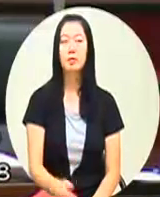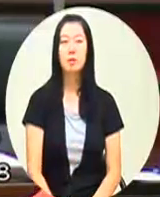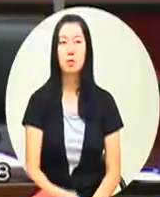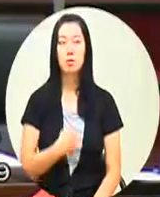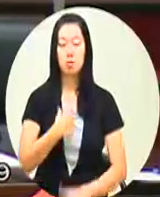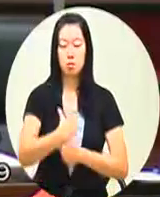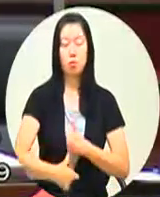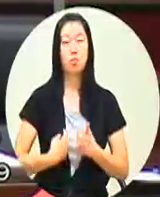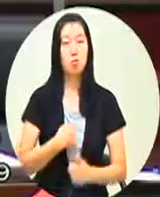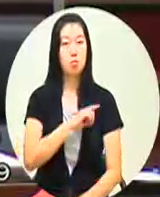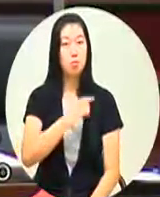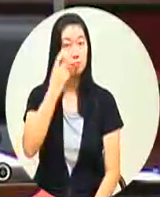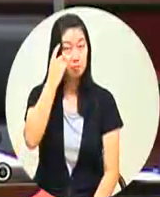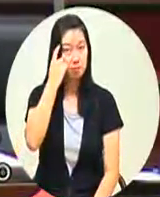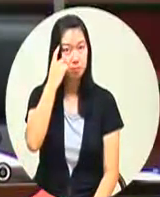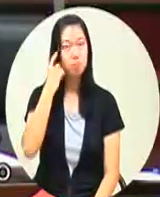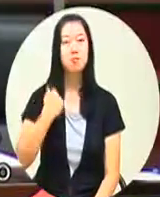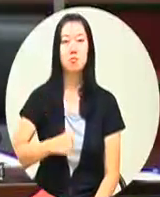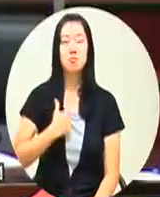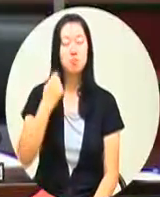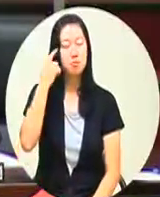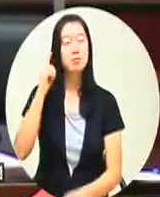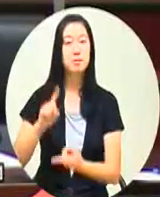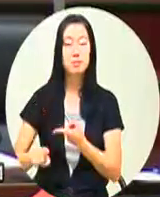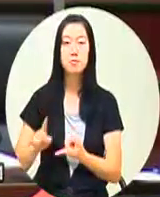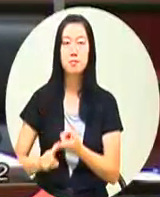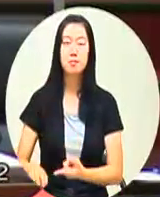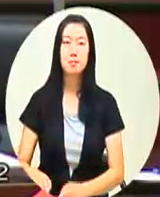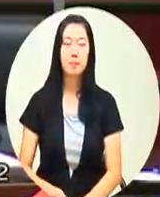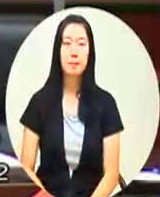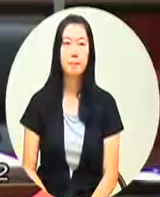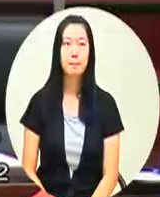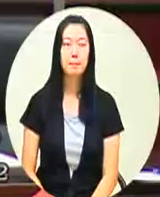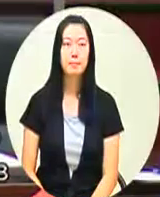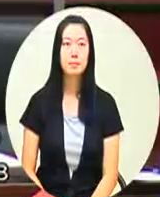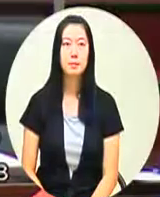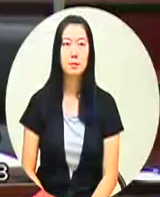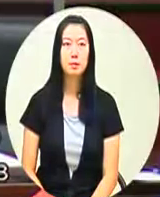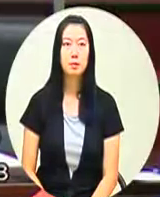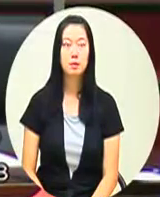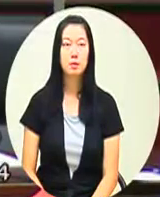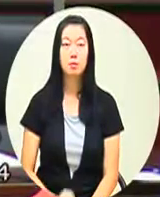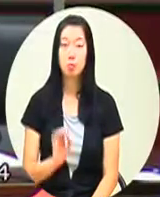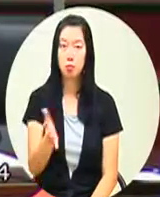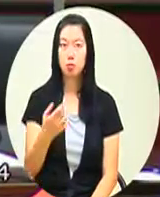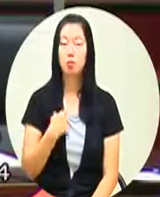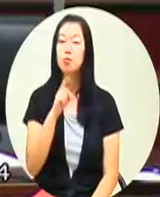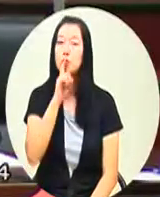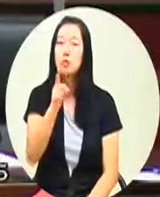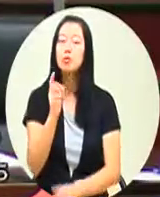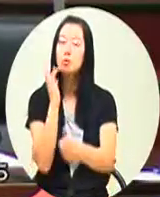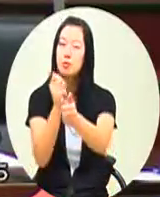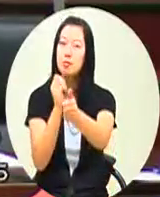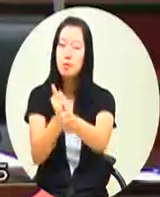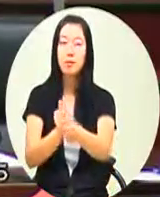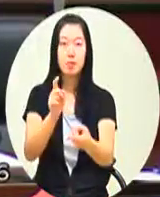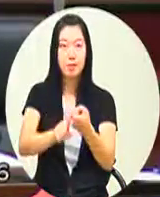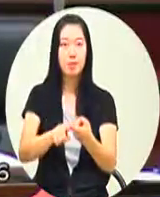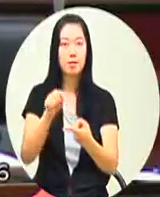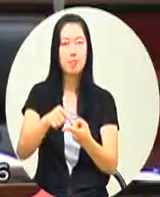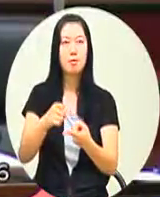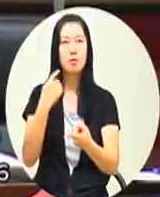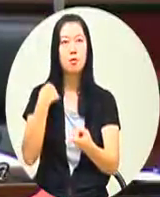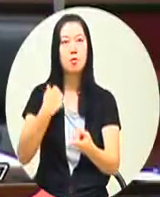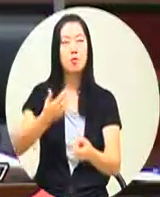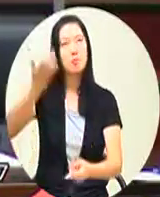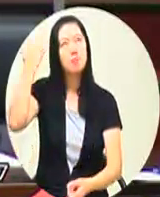我的看法，那时候确实是不当的吼、哦，因为咱是咧讲道理的吼，就是回溯以前啊，即使